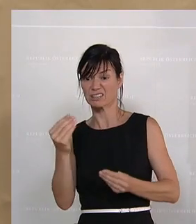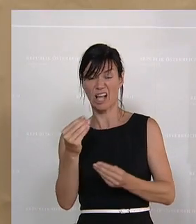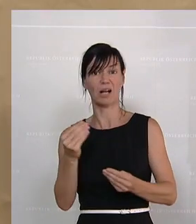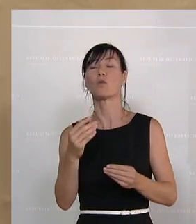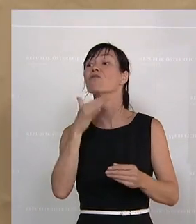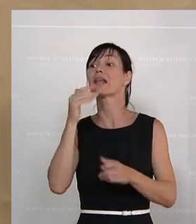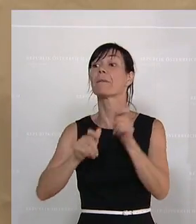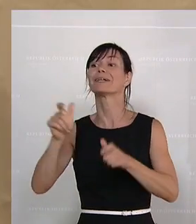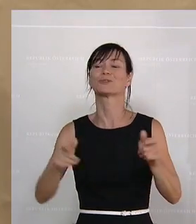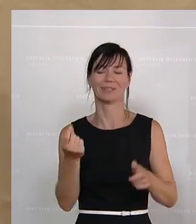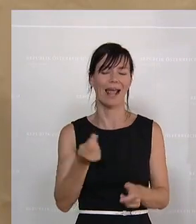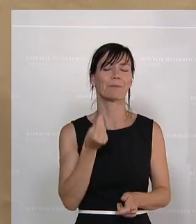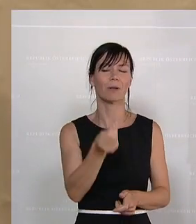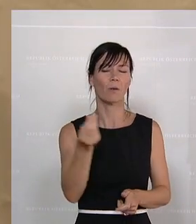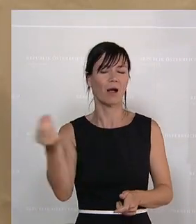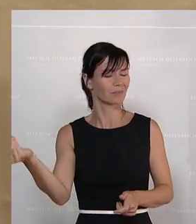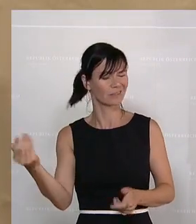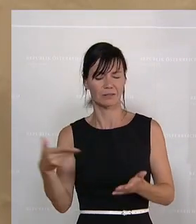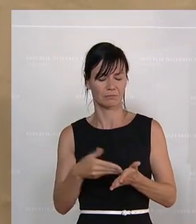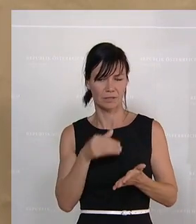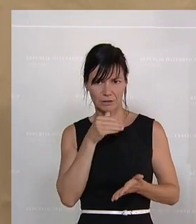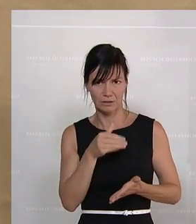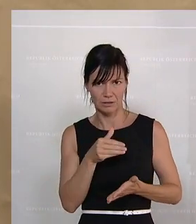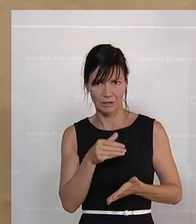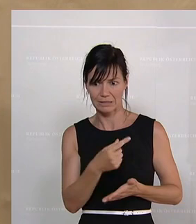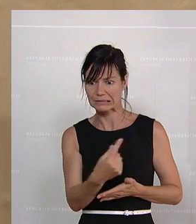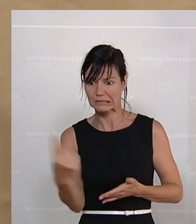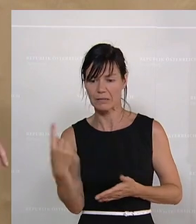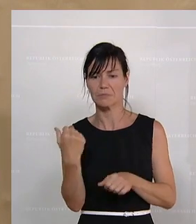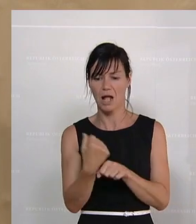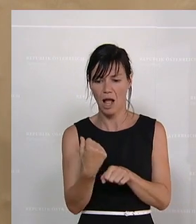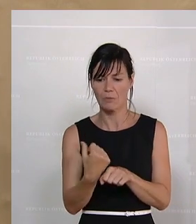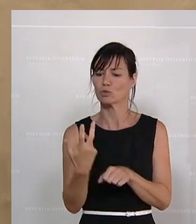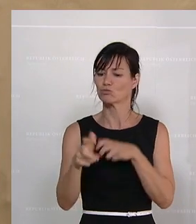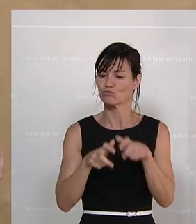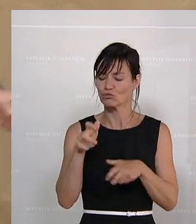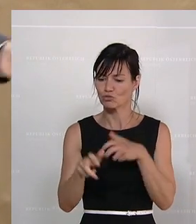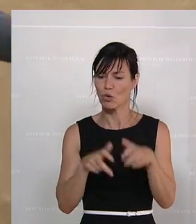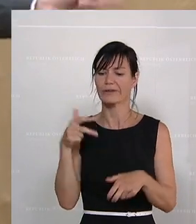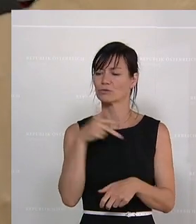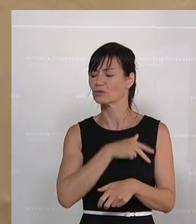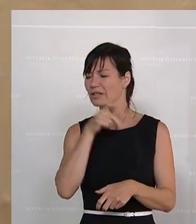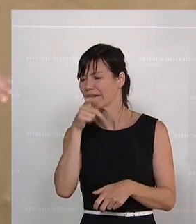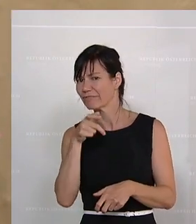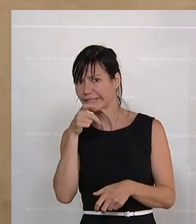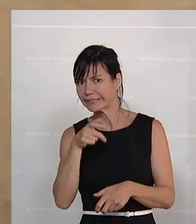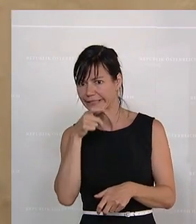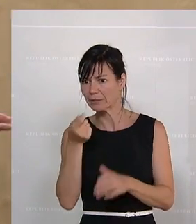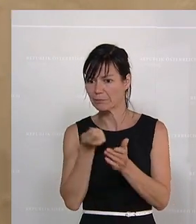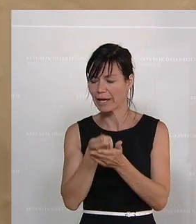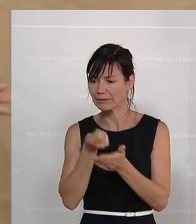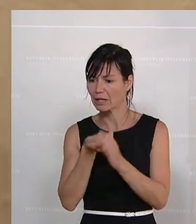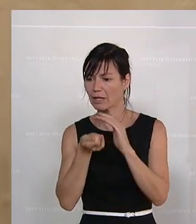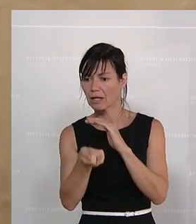als zb die menschen die mit ihrer arbeit steuern zahlen und sozialversicherungsbeiträge um dieses system finanzieren